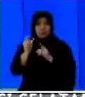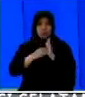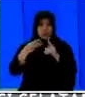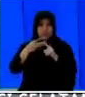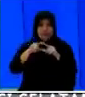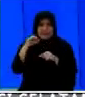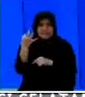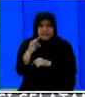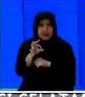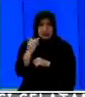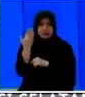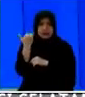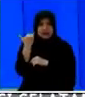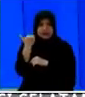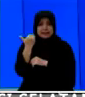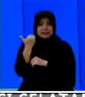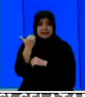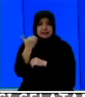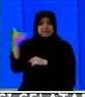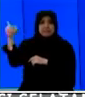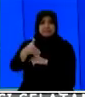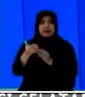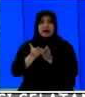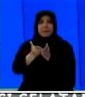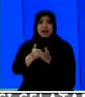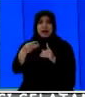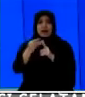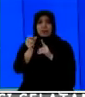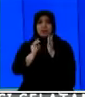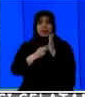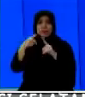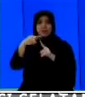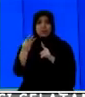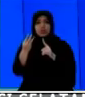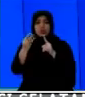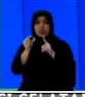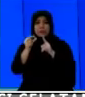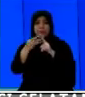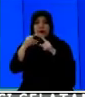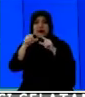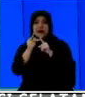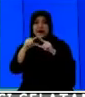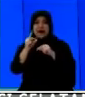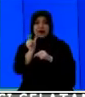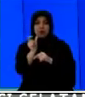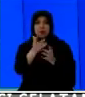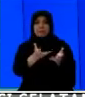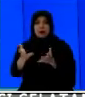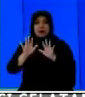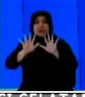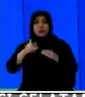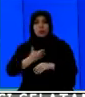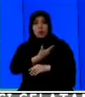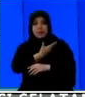saja tadi e tiba KMP buntu baharu yang membawa 10 korban dari